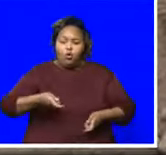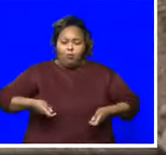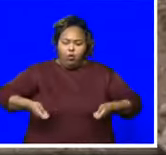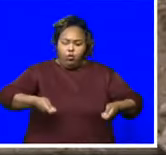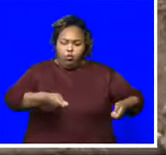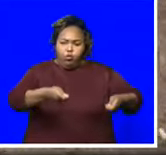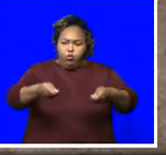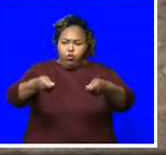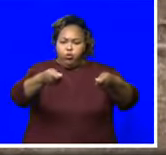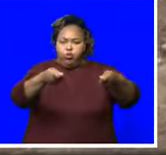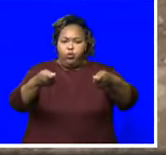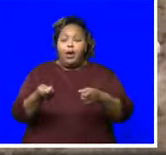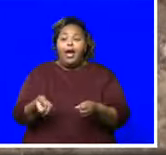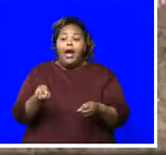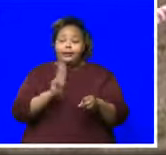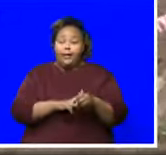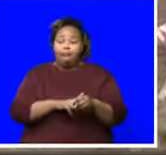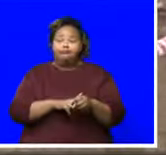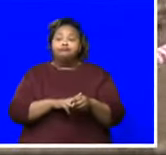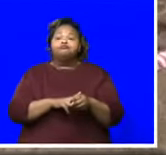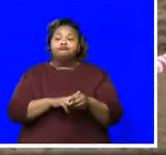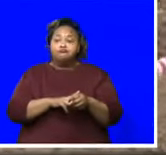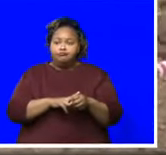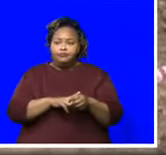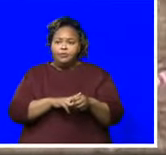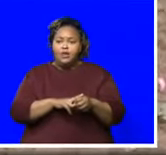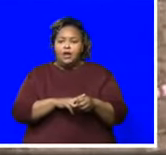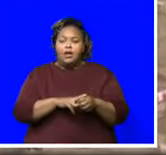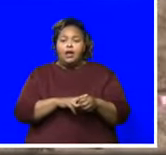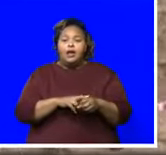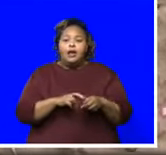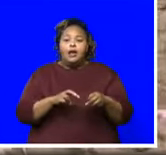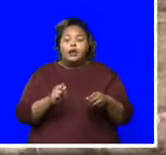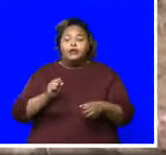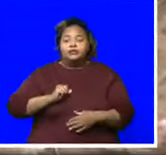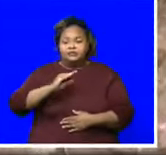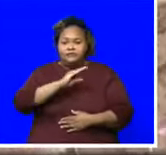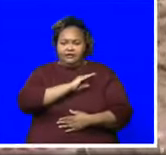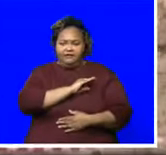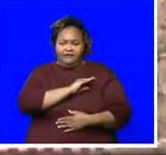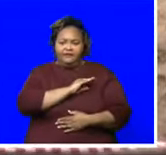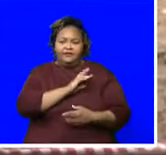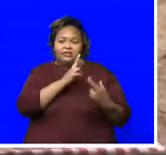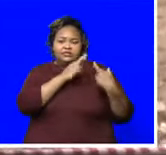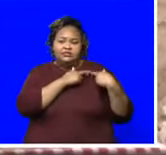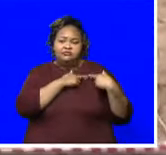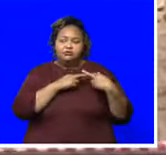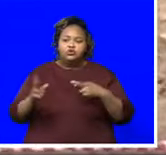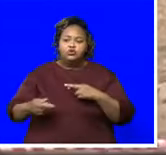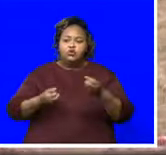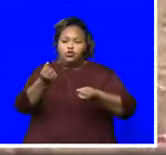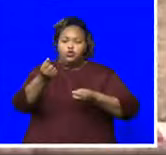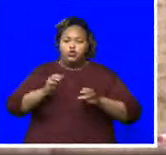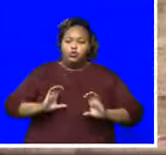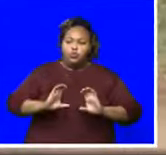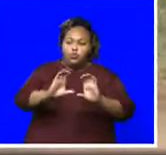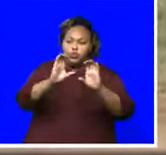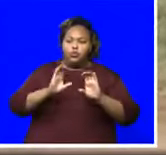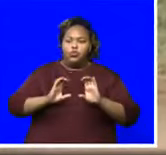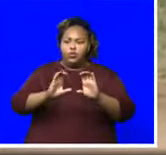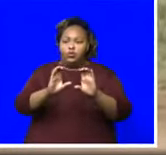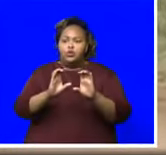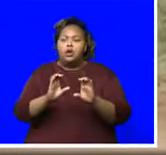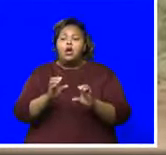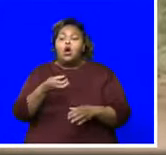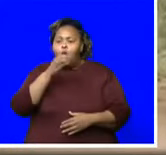kusakhiwa lelibloho nemgwaqo bete netindlo letimcokwa lekumele tibe khona nakusasebendwa njengamanti lahlobile